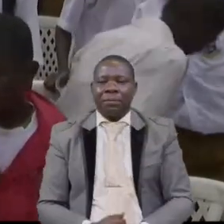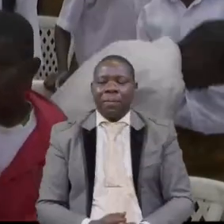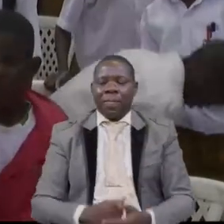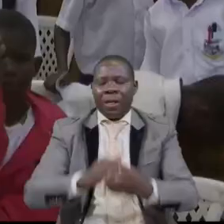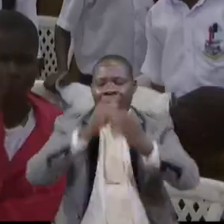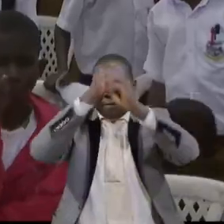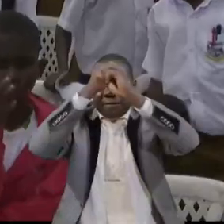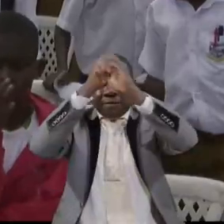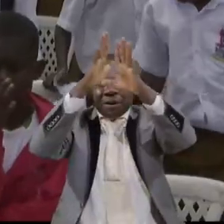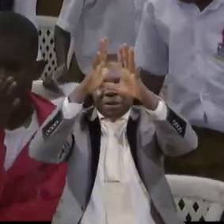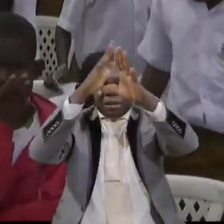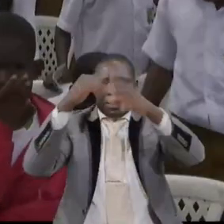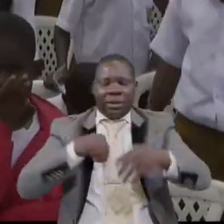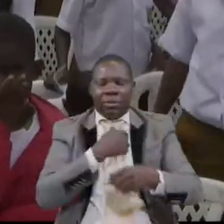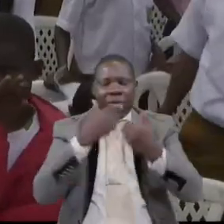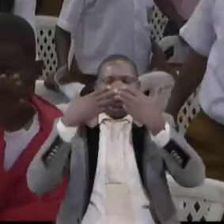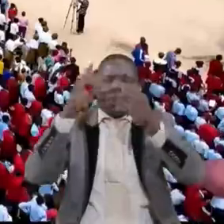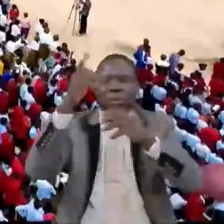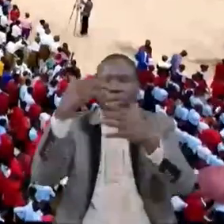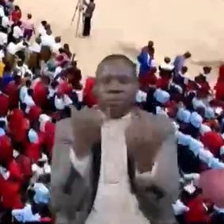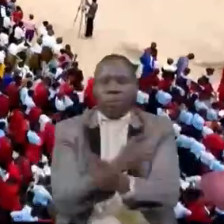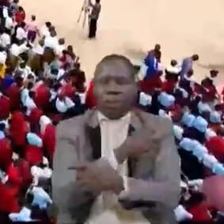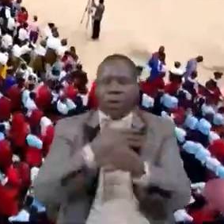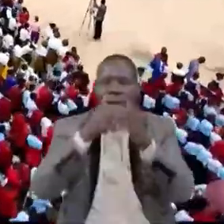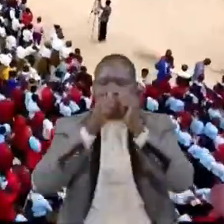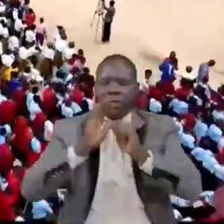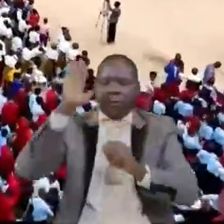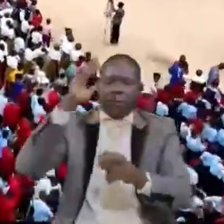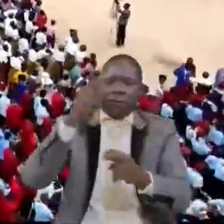Père, nous te disons merci, nous bénissons ton nom.